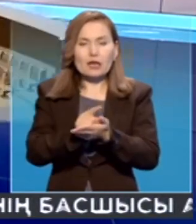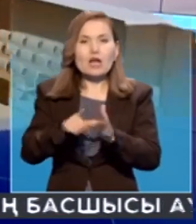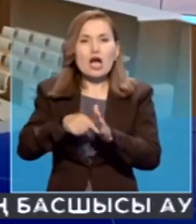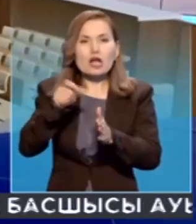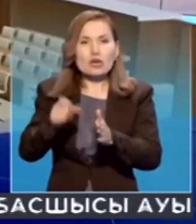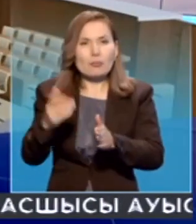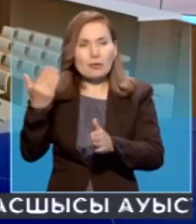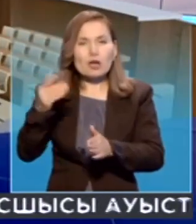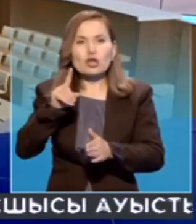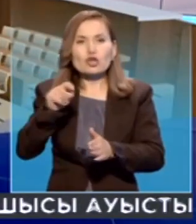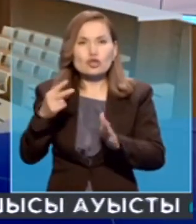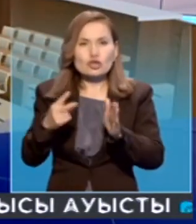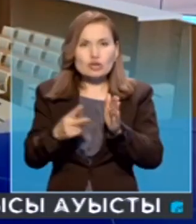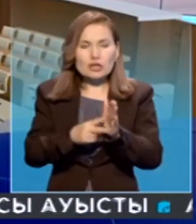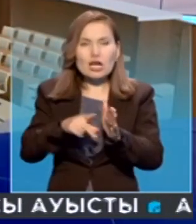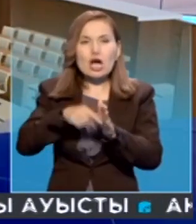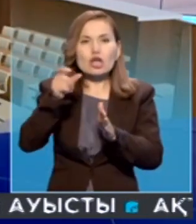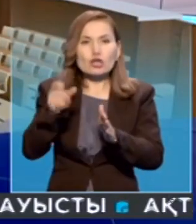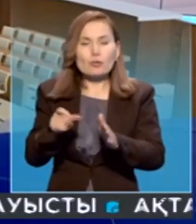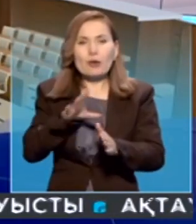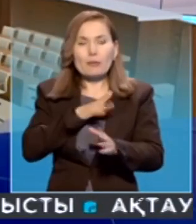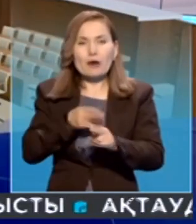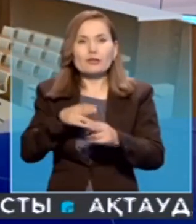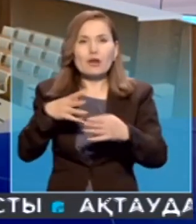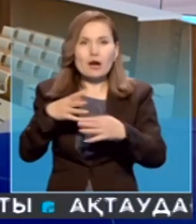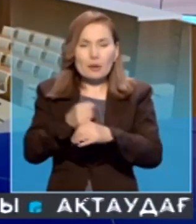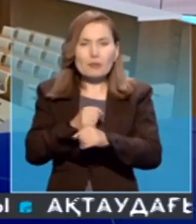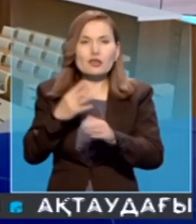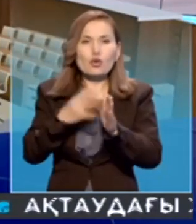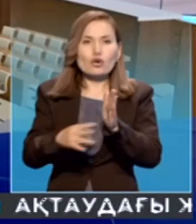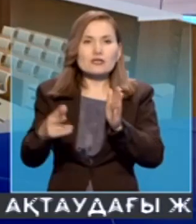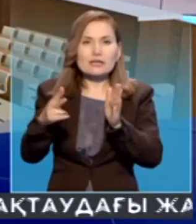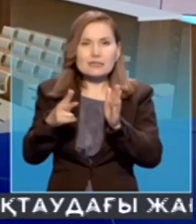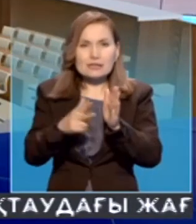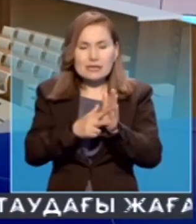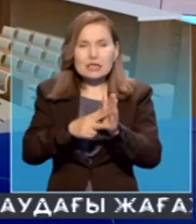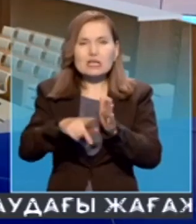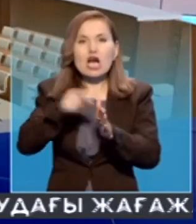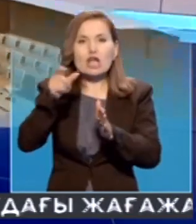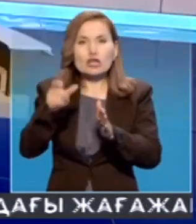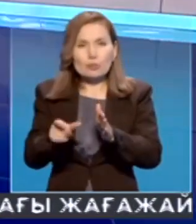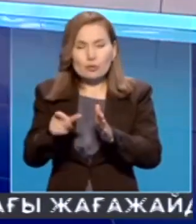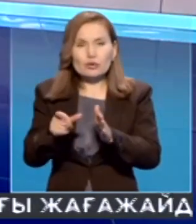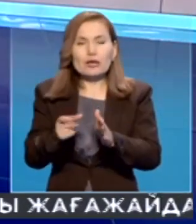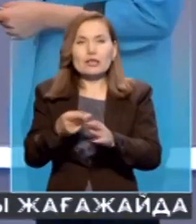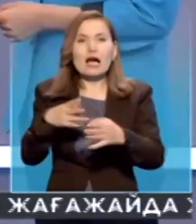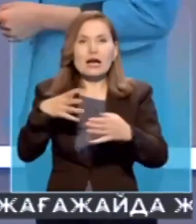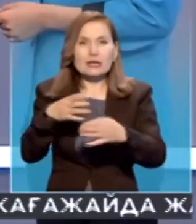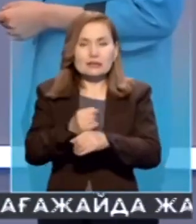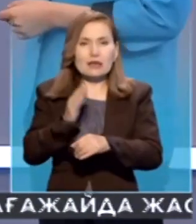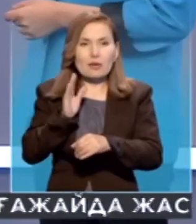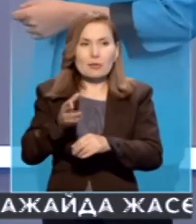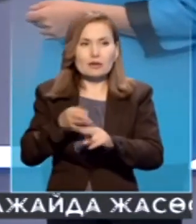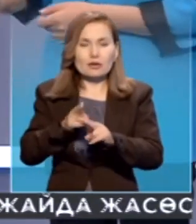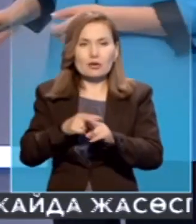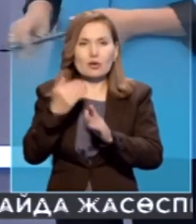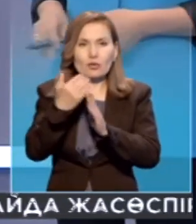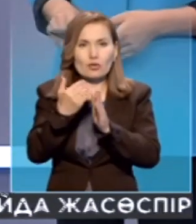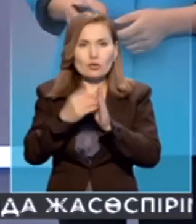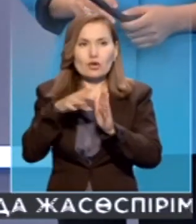осыған дейін 107 болған, енді олардың қатары кеміп 98 болады, бұл 50-ші баптың 3-ші тармағына енгізілетін